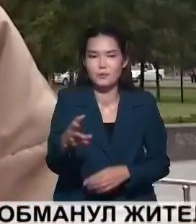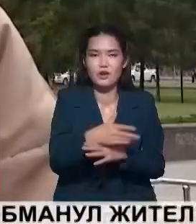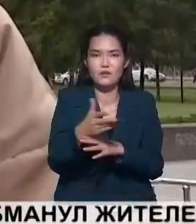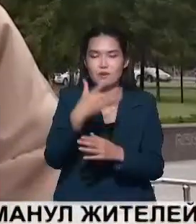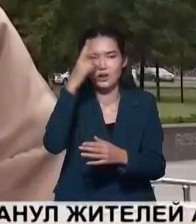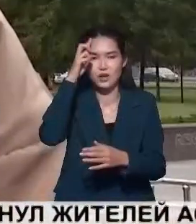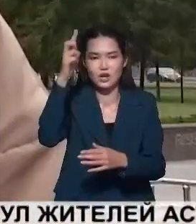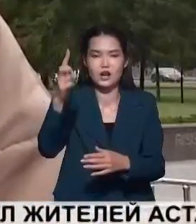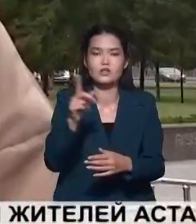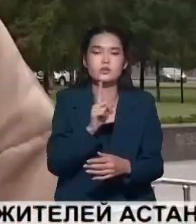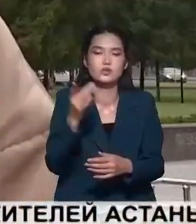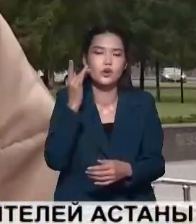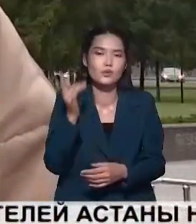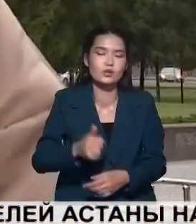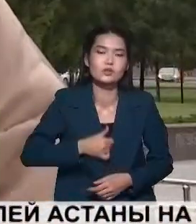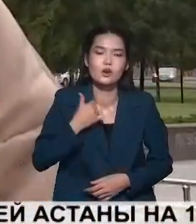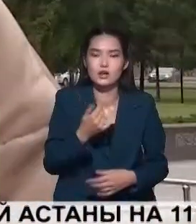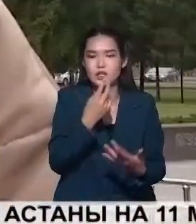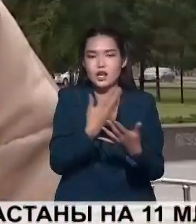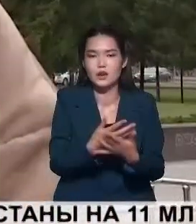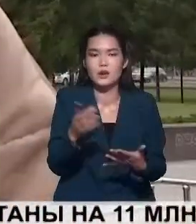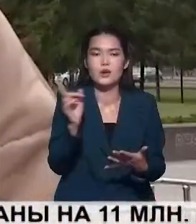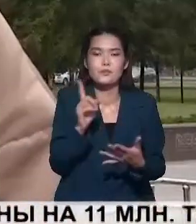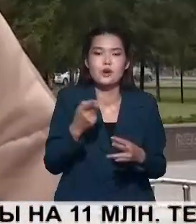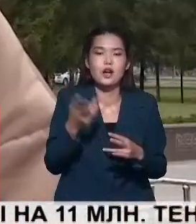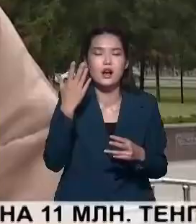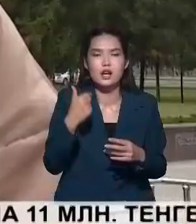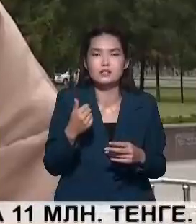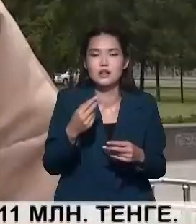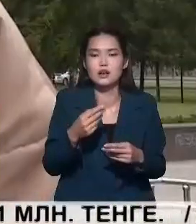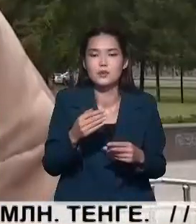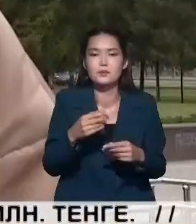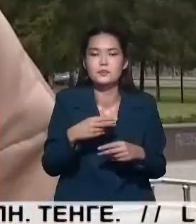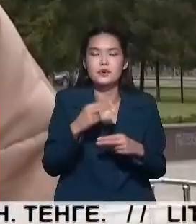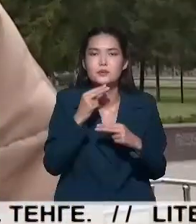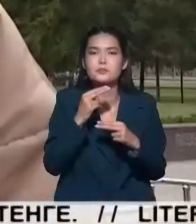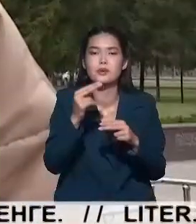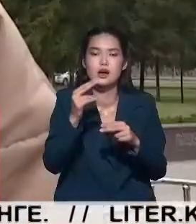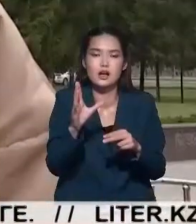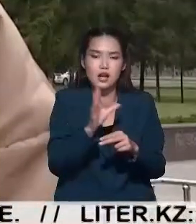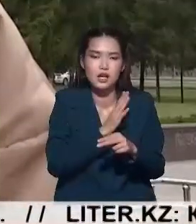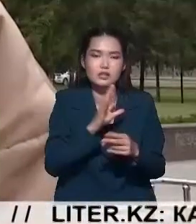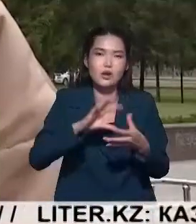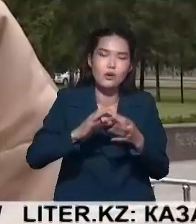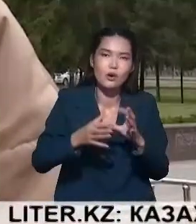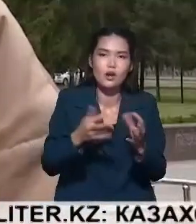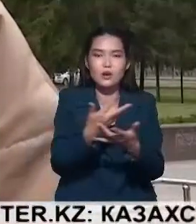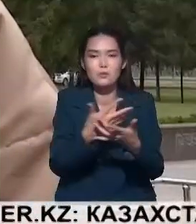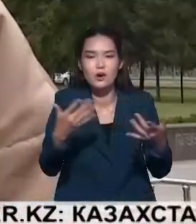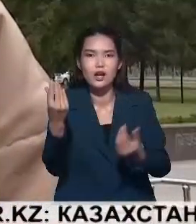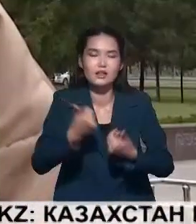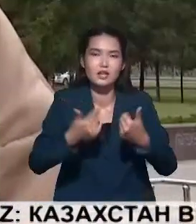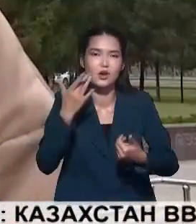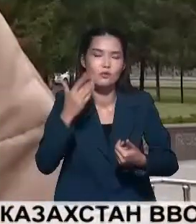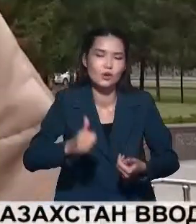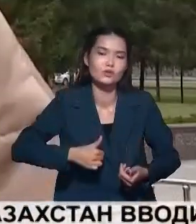государственный флаг, у нас всегда гордость, потому что, когда он поднимается на пьедесталах во время Олимпиады, у нас всегда это чувство гордости,